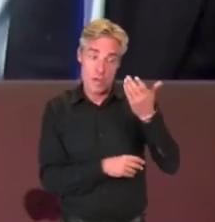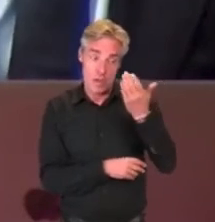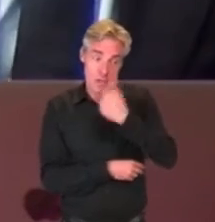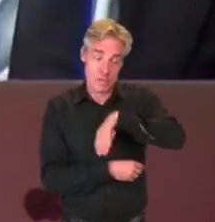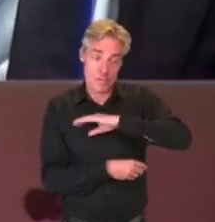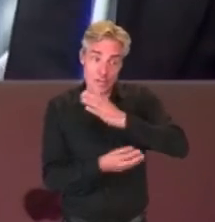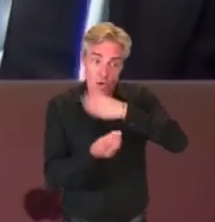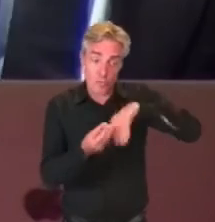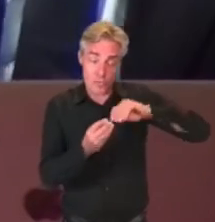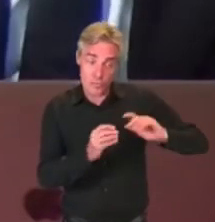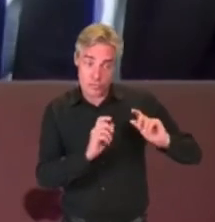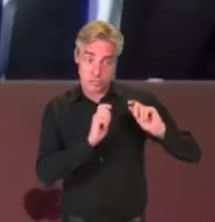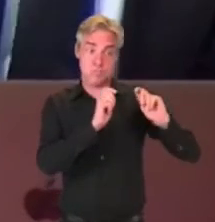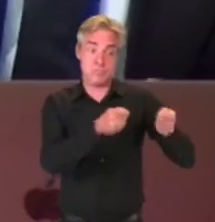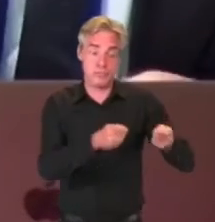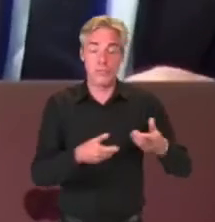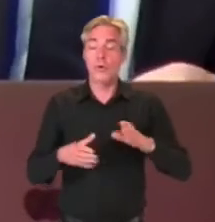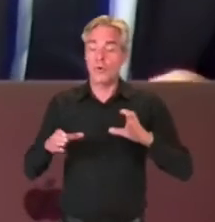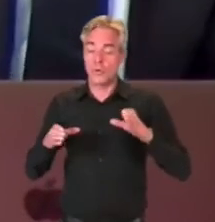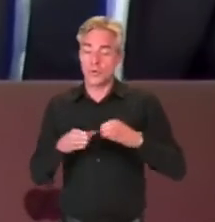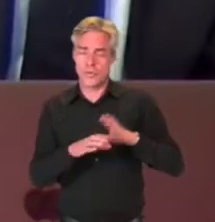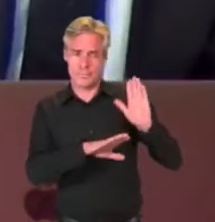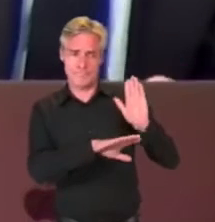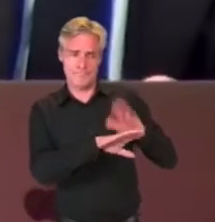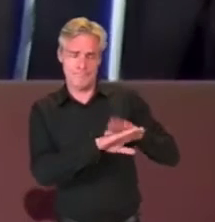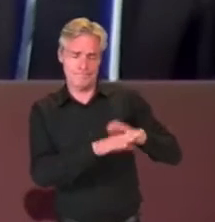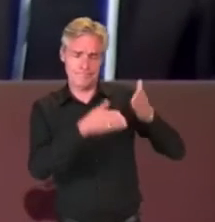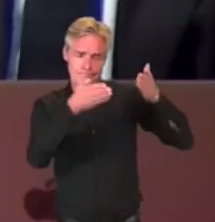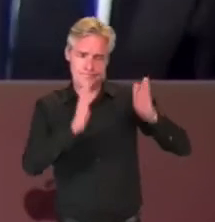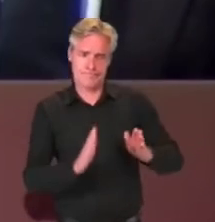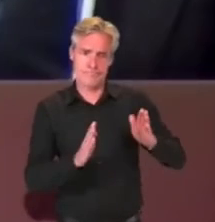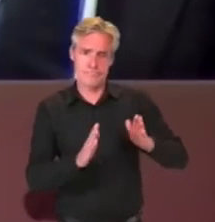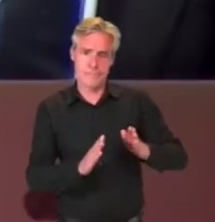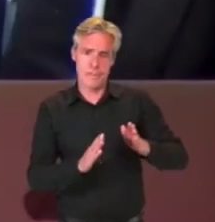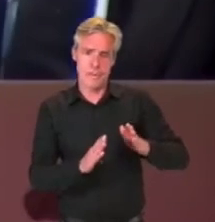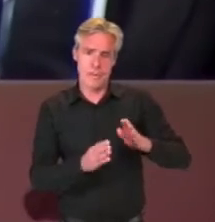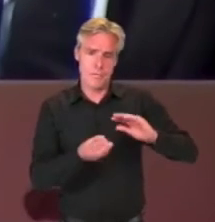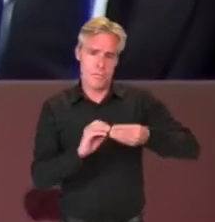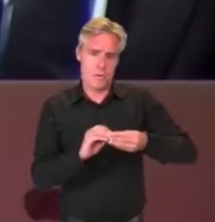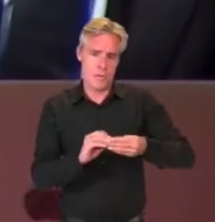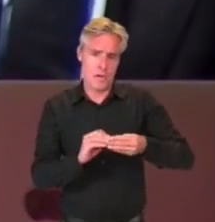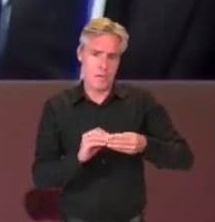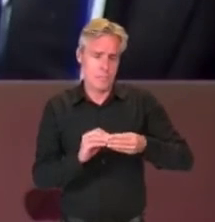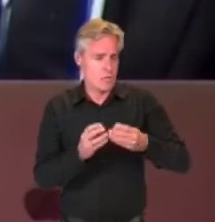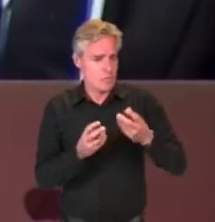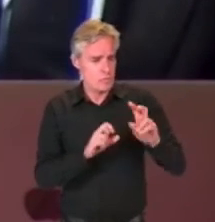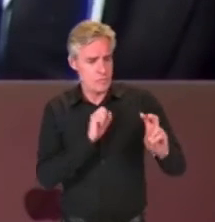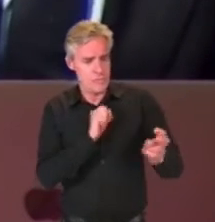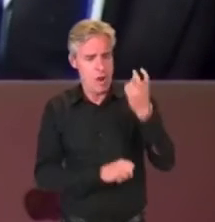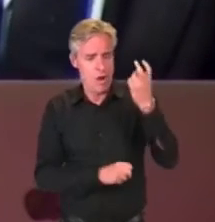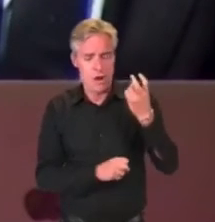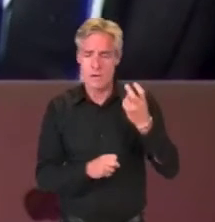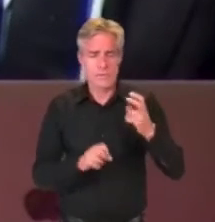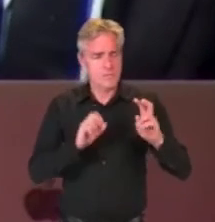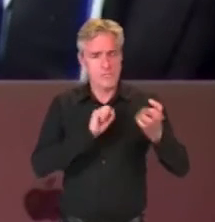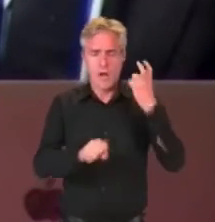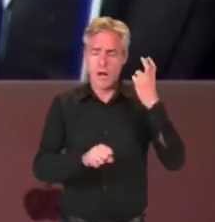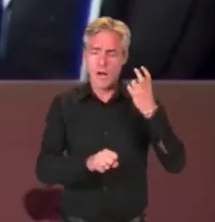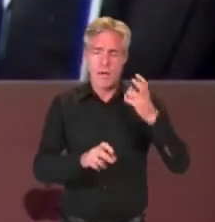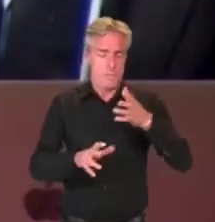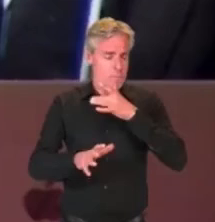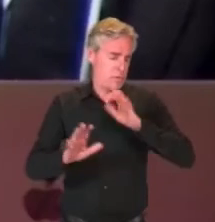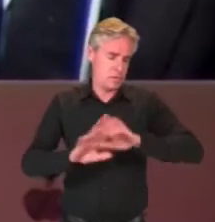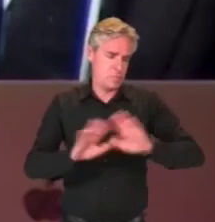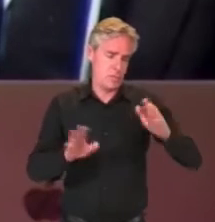la matière. Notre groupe vous demande donc solennellement de vous attaquer à ce problème du vol de vélo qui devient